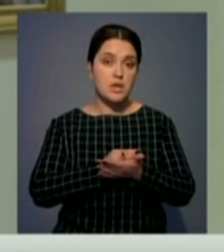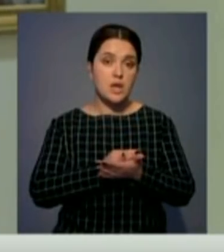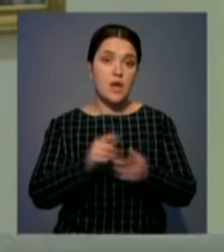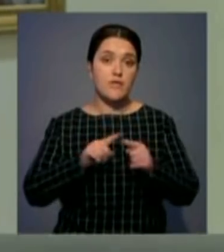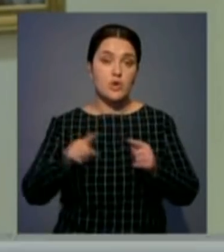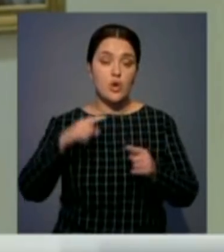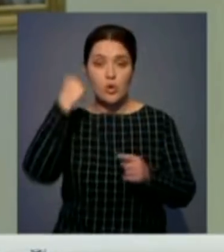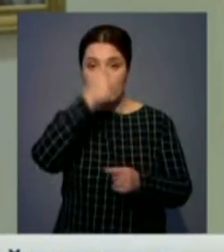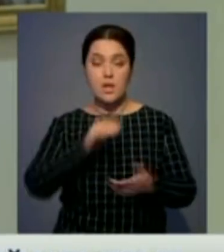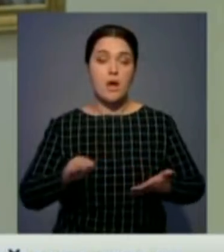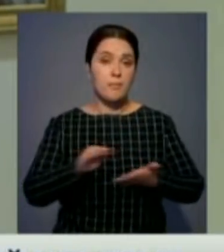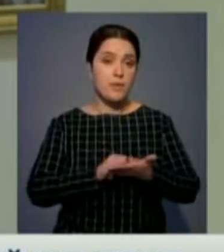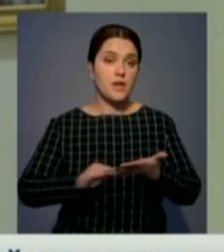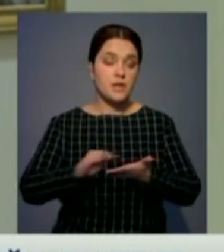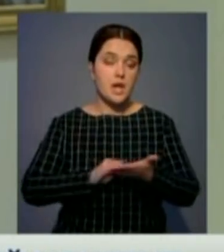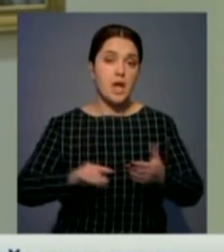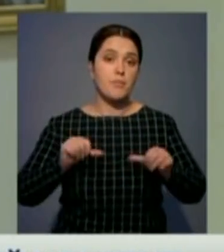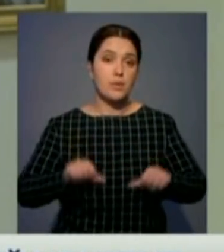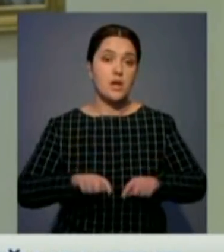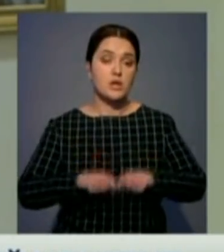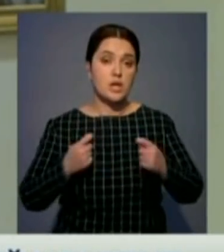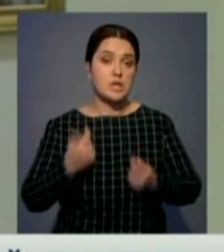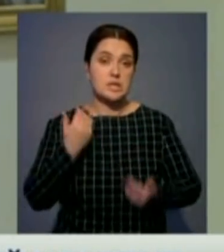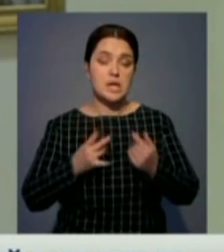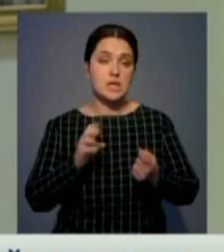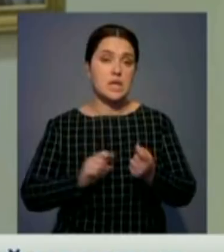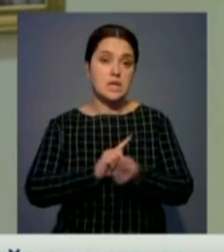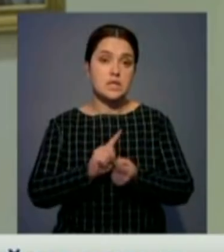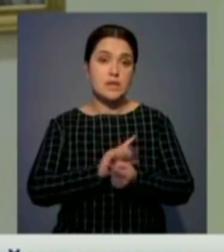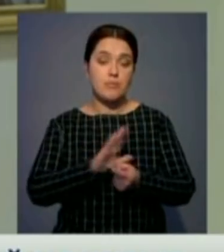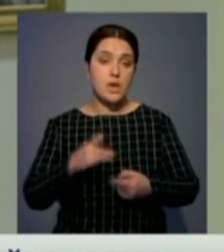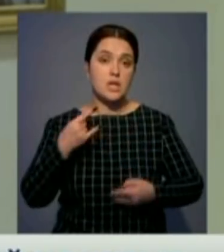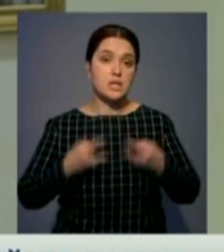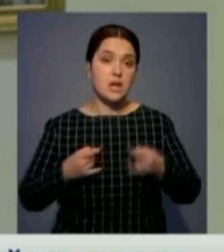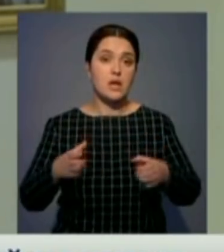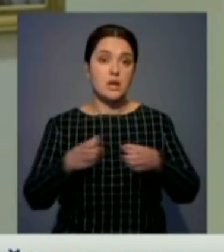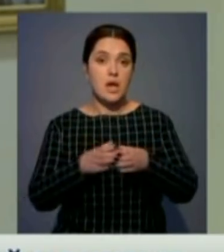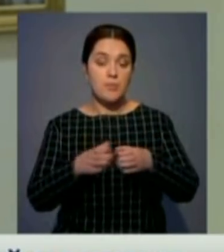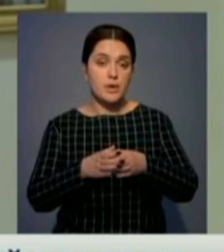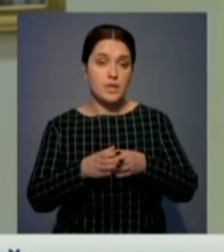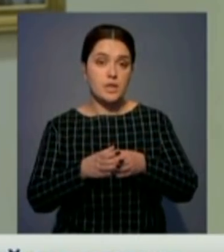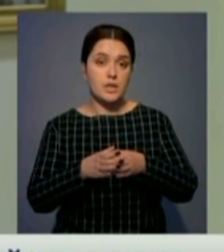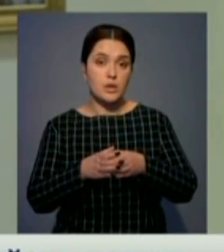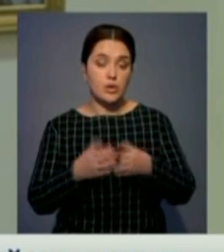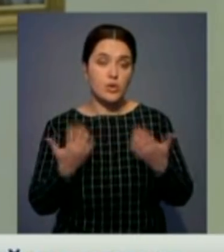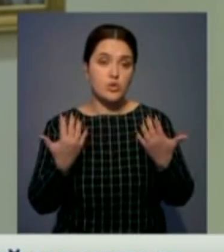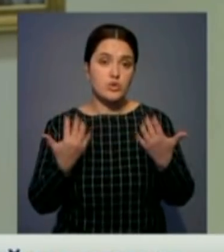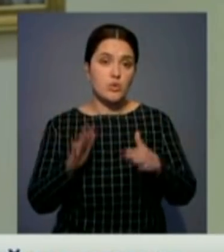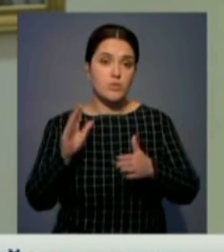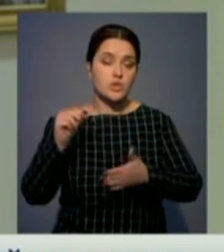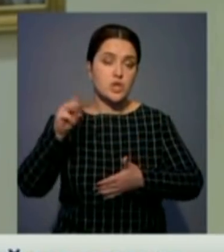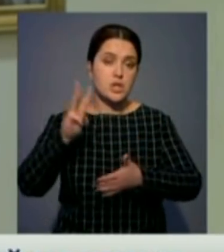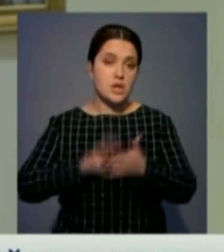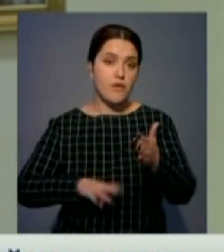года повторяется это административное правонарушение, то есть не исправилось, да, или телекомпания, или оператор связи, то уже тогда налагается штраф